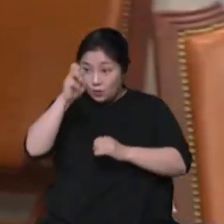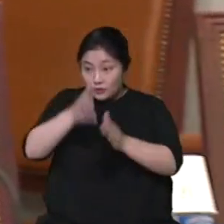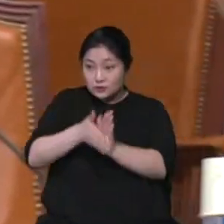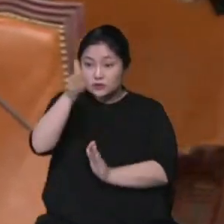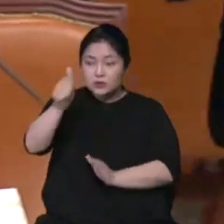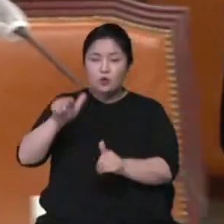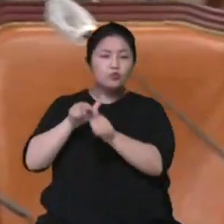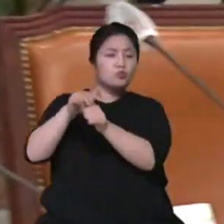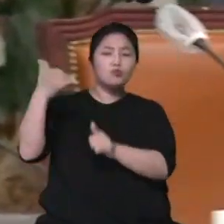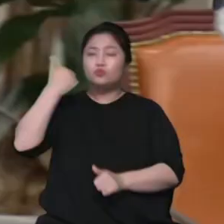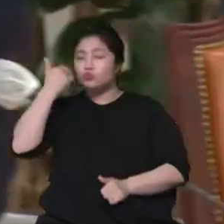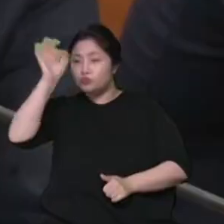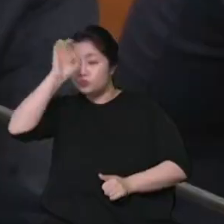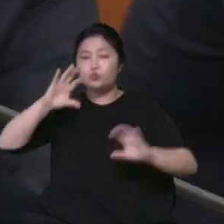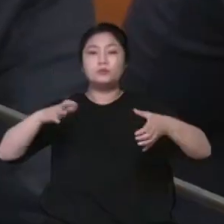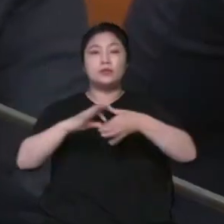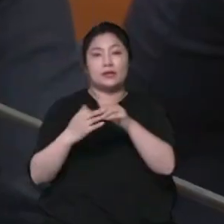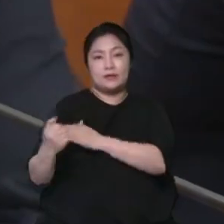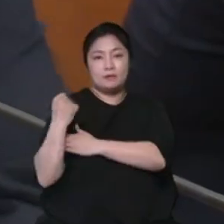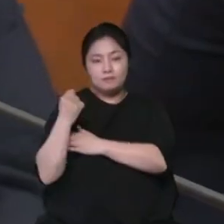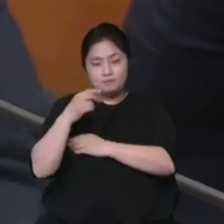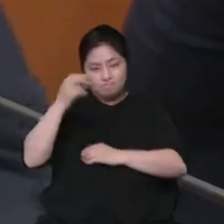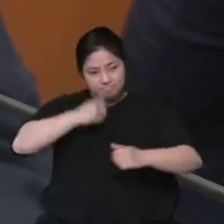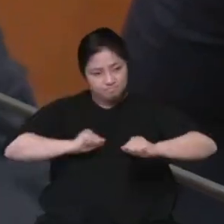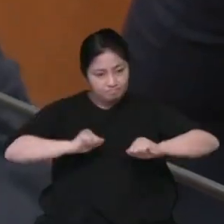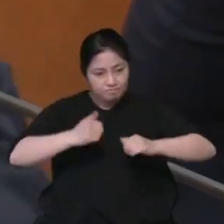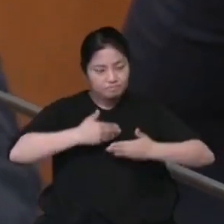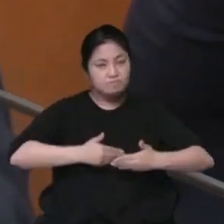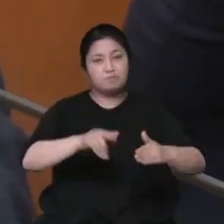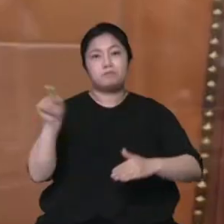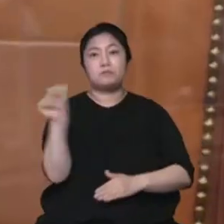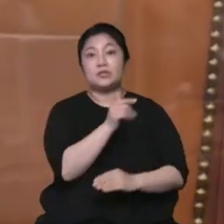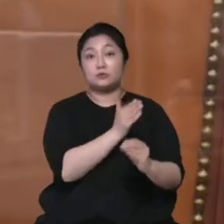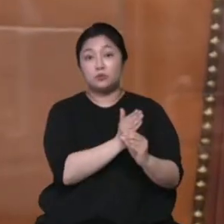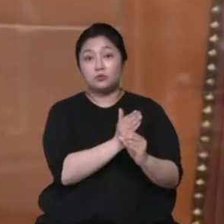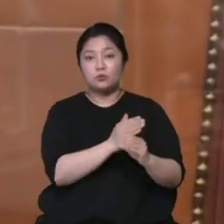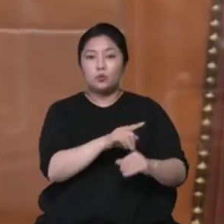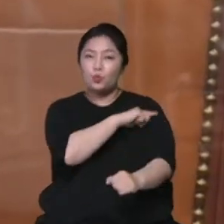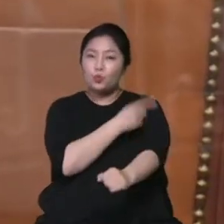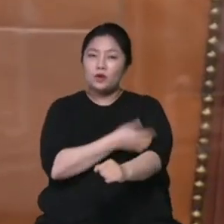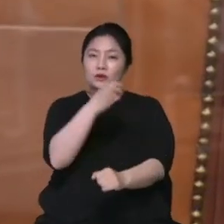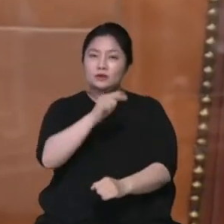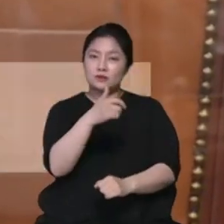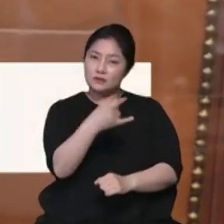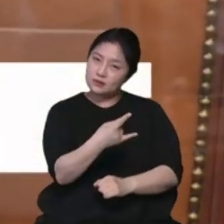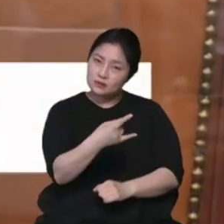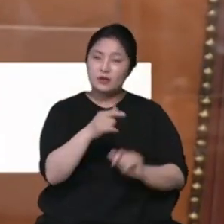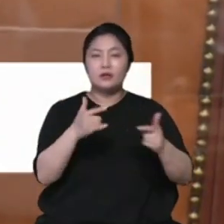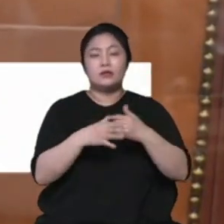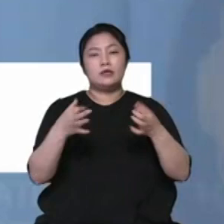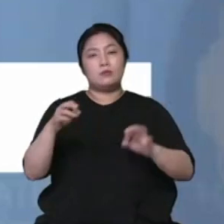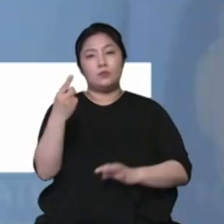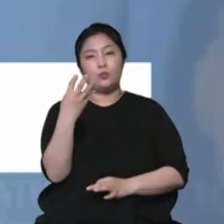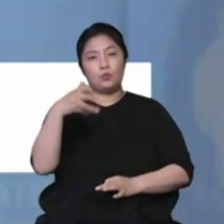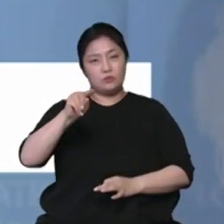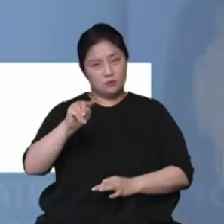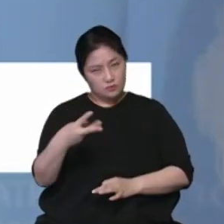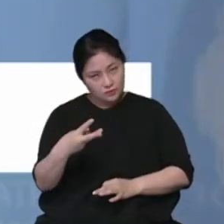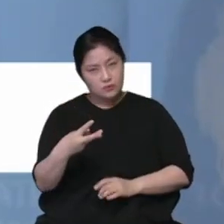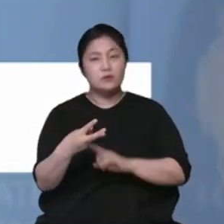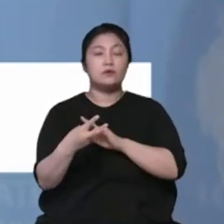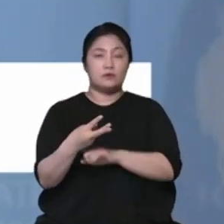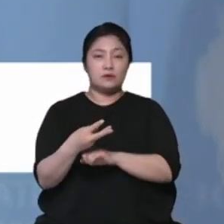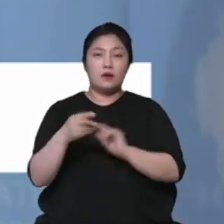광주시장 후보를 찾기 위한 국민의힘의 물밑 작업도 빨라지고 있습니다. 권은희 국민의당 의원, 김동철 인수위